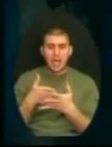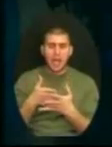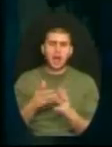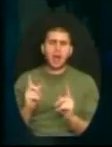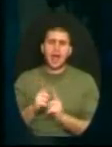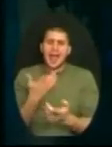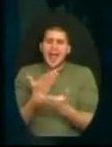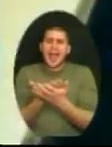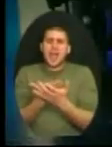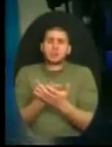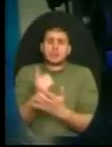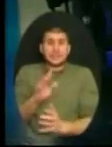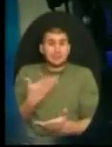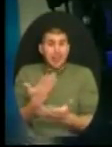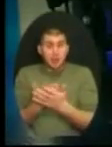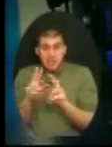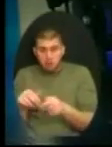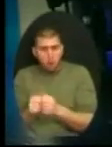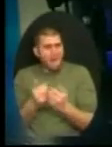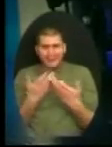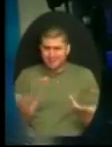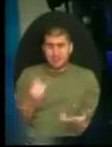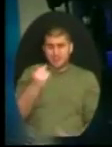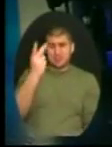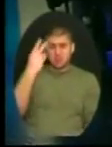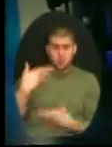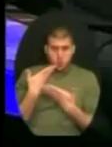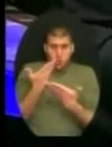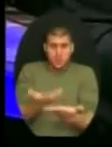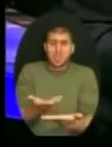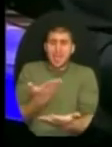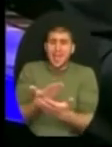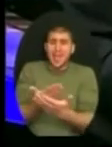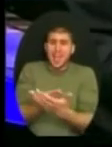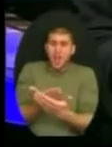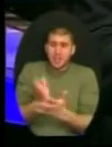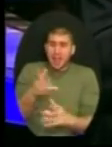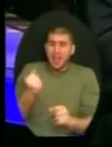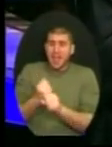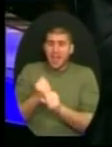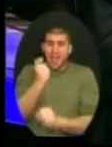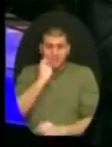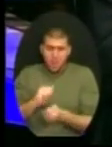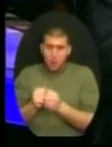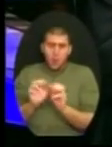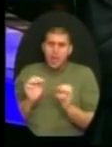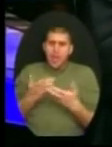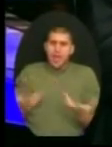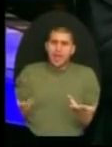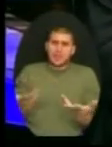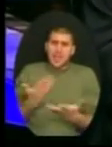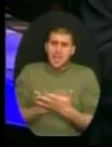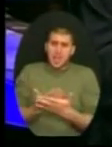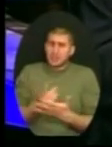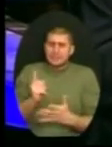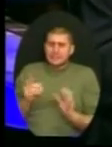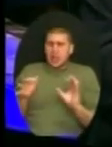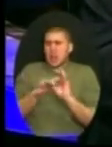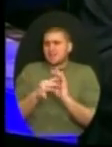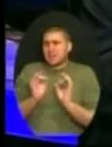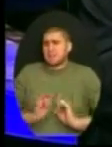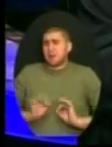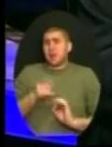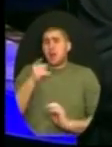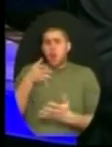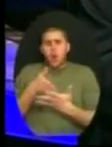פי ראיות. יש ראיות או אין ראיות. אתה מביא ראיות לכאורה על ביצוע עבירה, או שאתה לא מביא ראיות לכאורה על ביצוע עבירה. זה לא רלוונטי בכלל מה